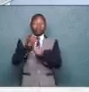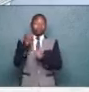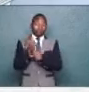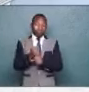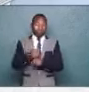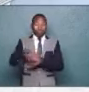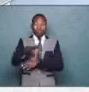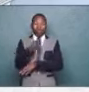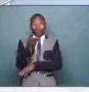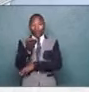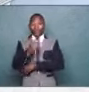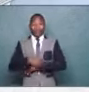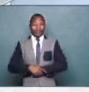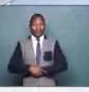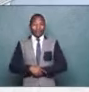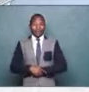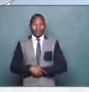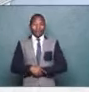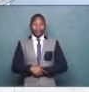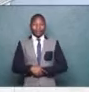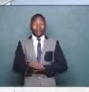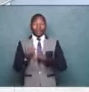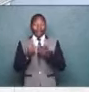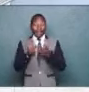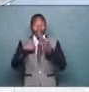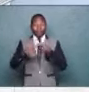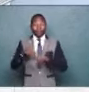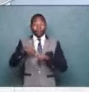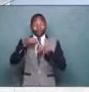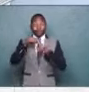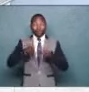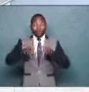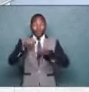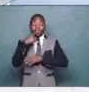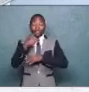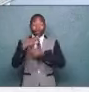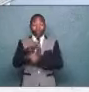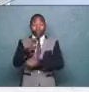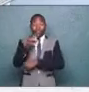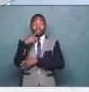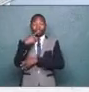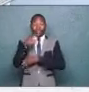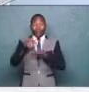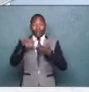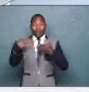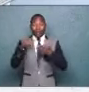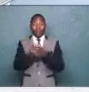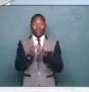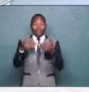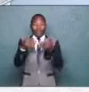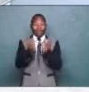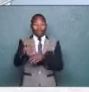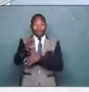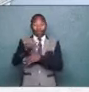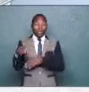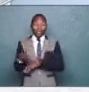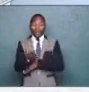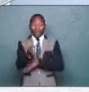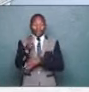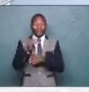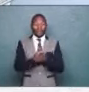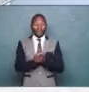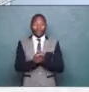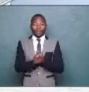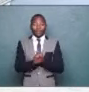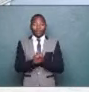ntchito kumadera amenewa. Mwapadera bungwe loyendetsa chisankho lalembera zipani zonse za ndale mdziko